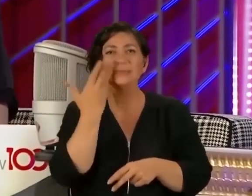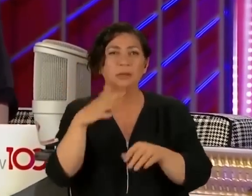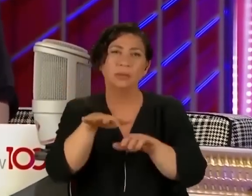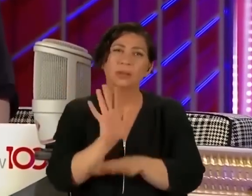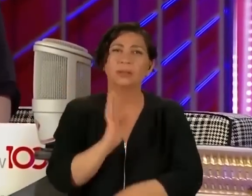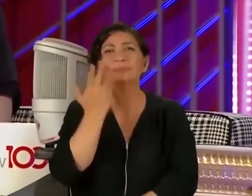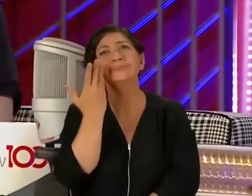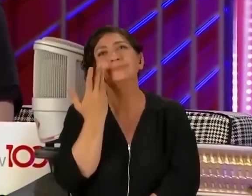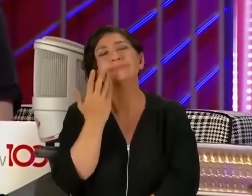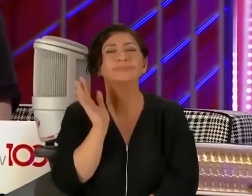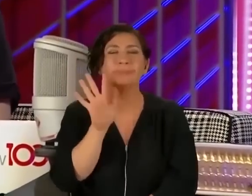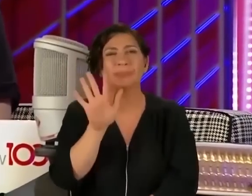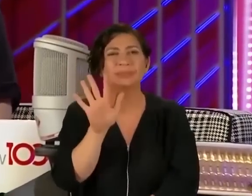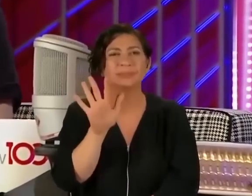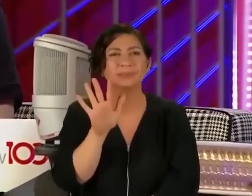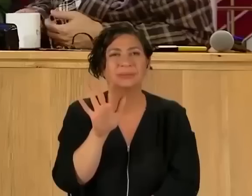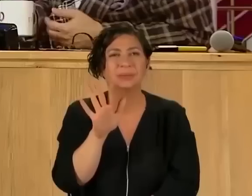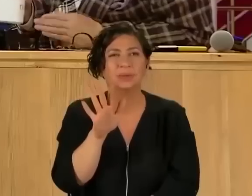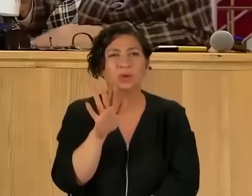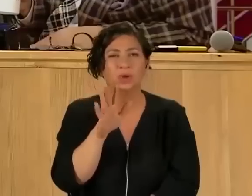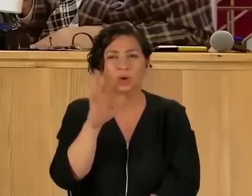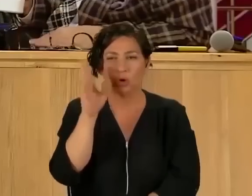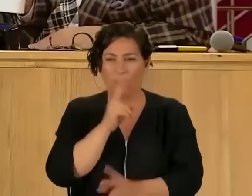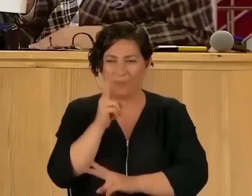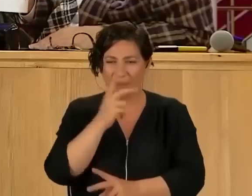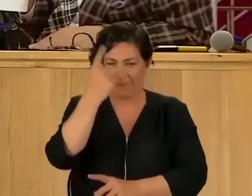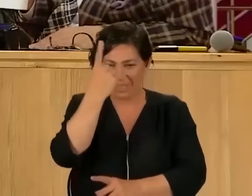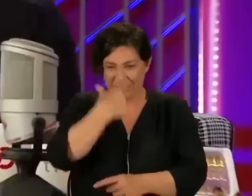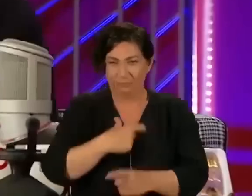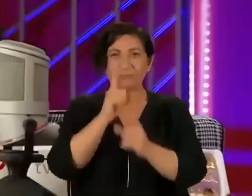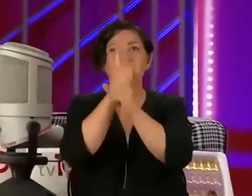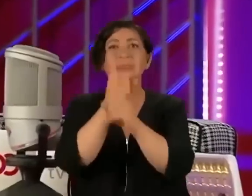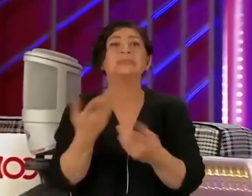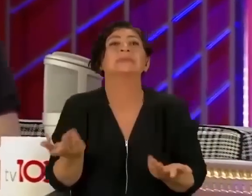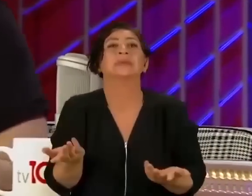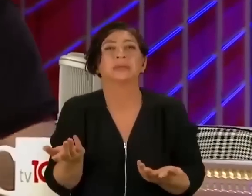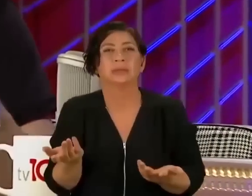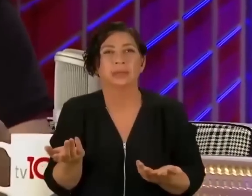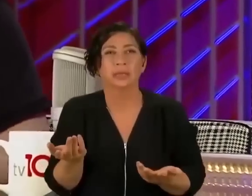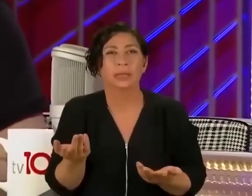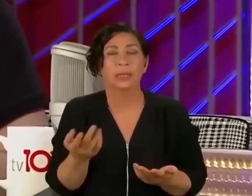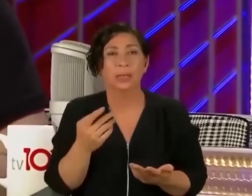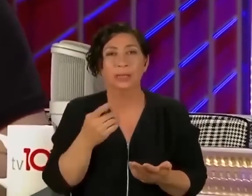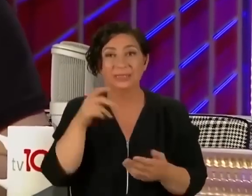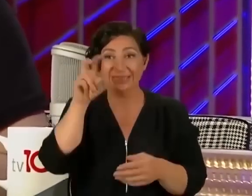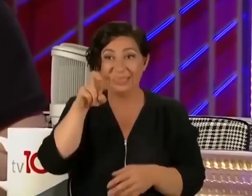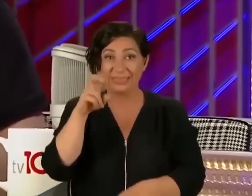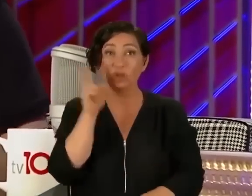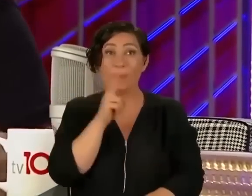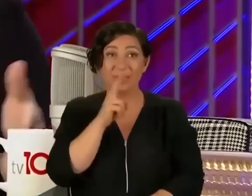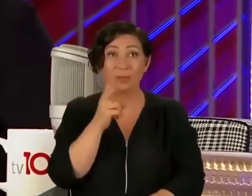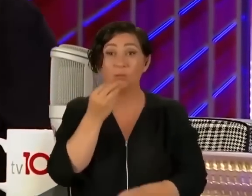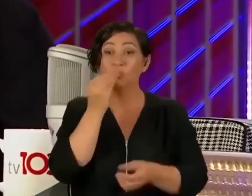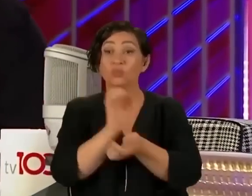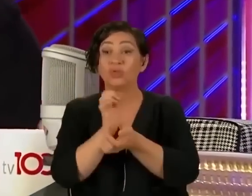vardı. Yani komedyen başında bir seyirci bile yok yani. Bir kere 8 komedyendik.